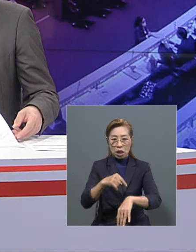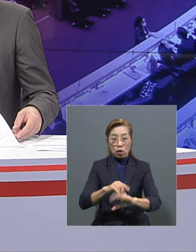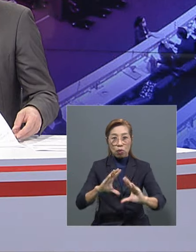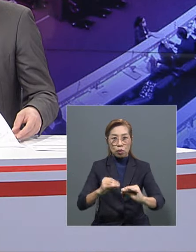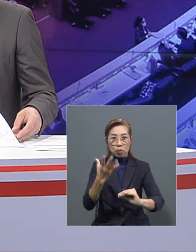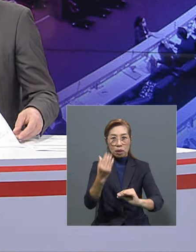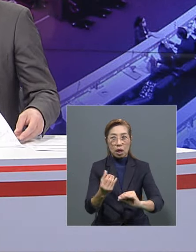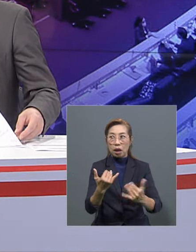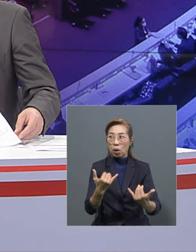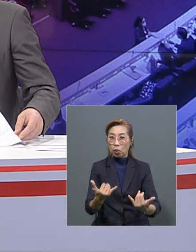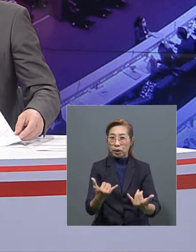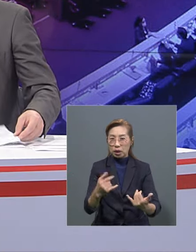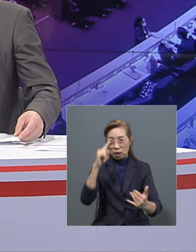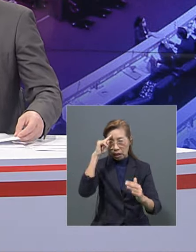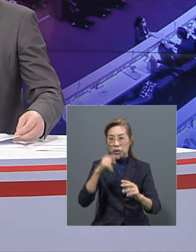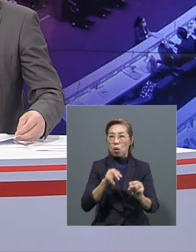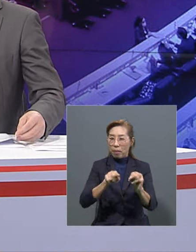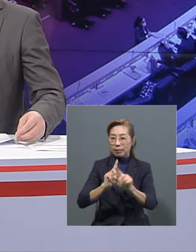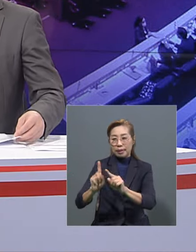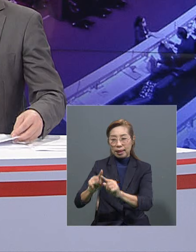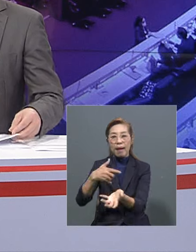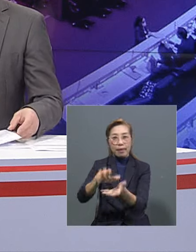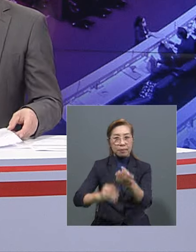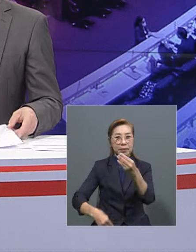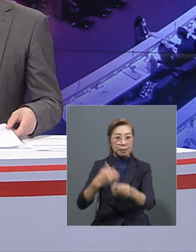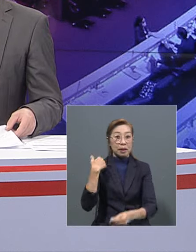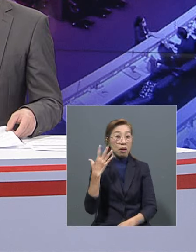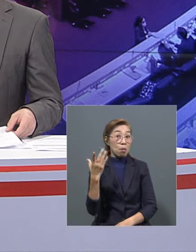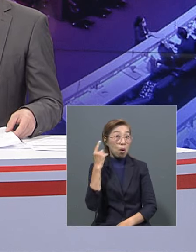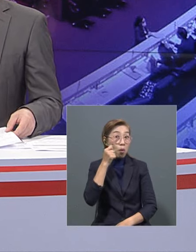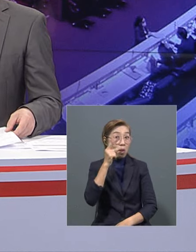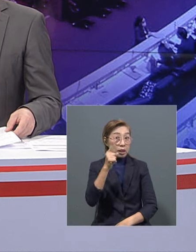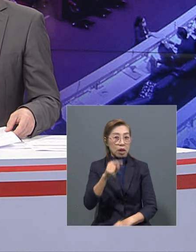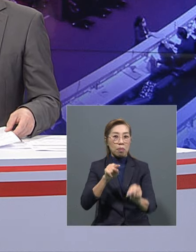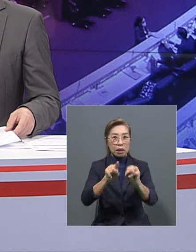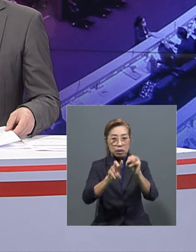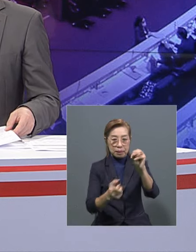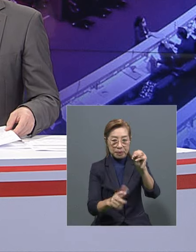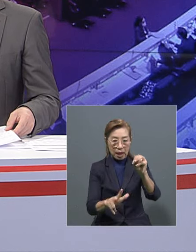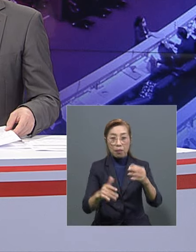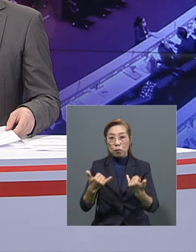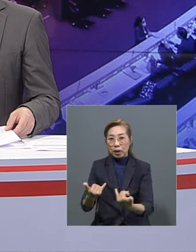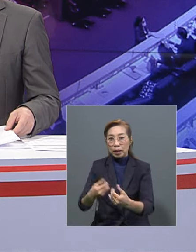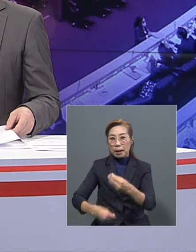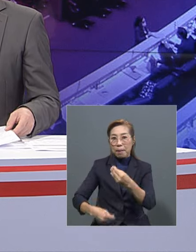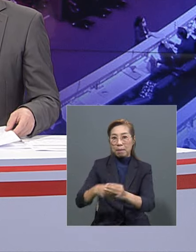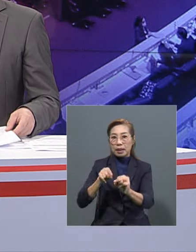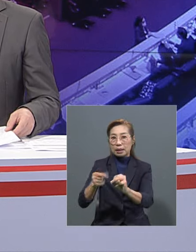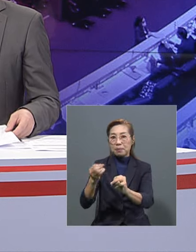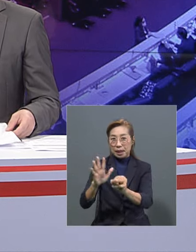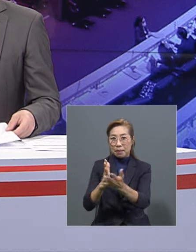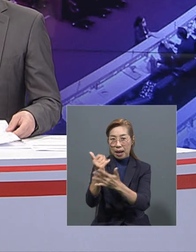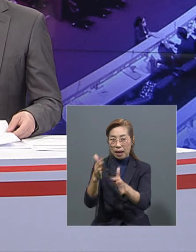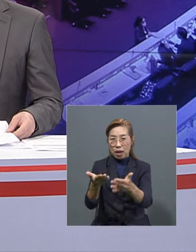ประชุมเดี๋ยววันนี้น่าจะมีความคืบหน้าอีกหลายประเด็น ค่ะเมื่อวานนี้วันเดียวผ่านไปถึง13มาตราวันนี้ผ่านไปอีก1มาตราและคือมาตราที่14